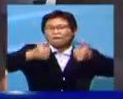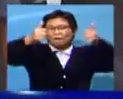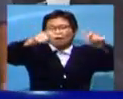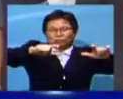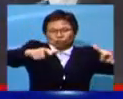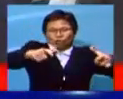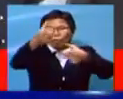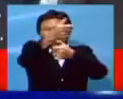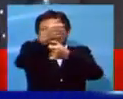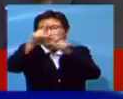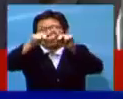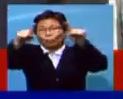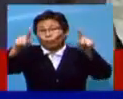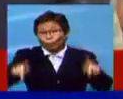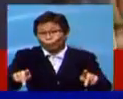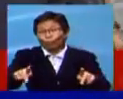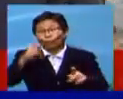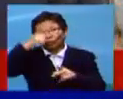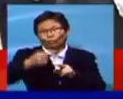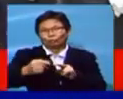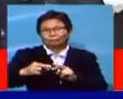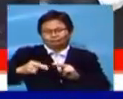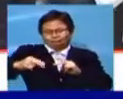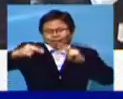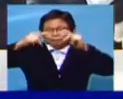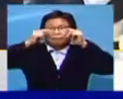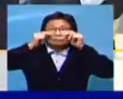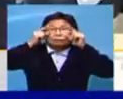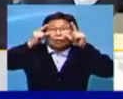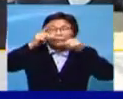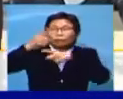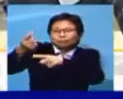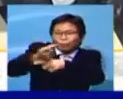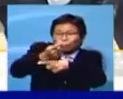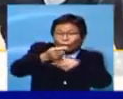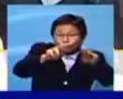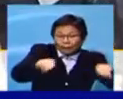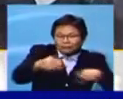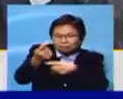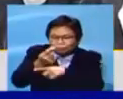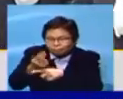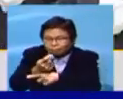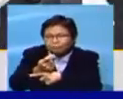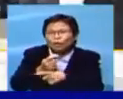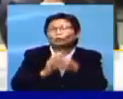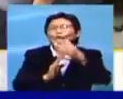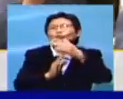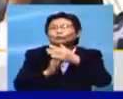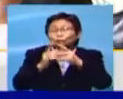Bomba Pondok bagi meningkatkan kesedaran serta melatih pelajar menangani